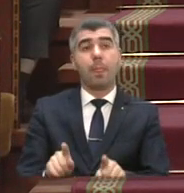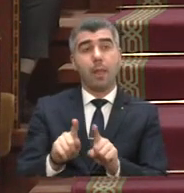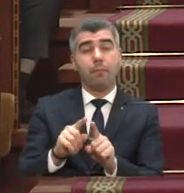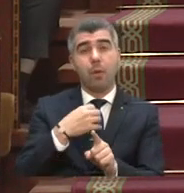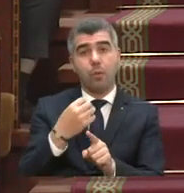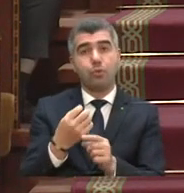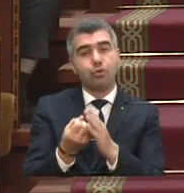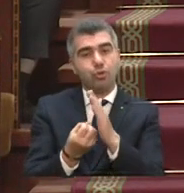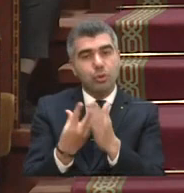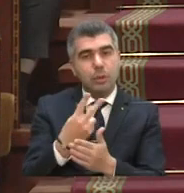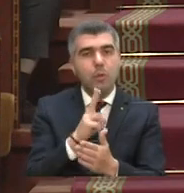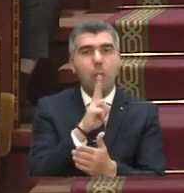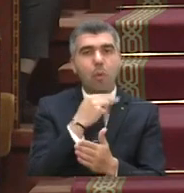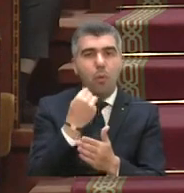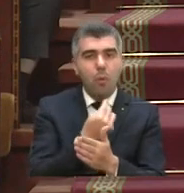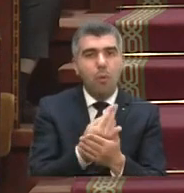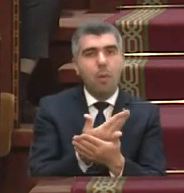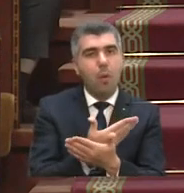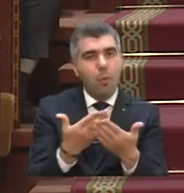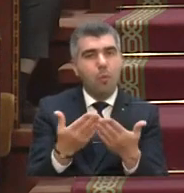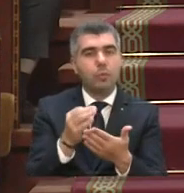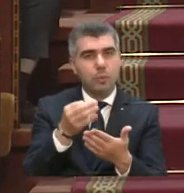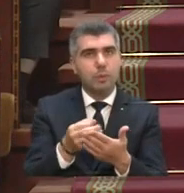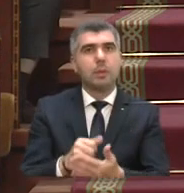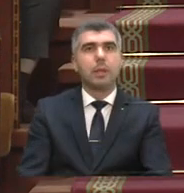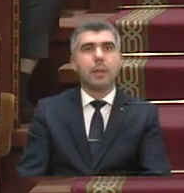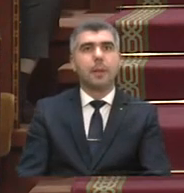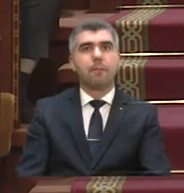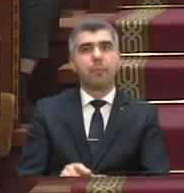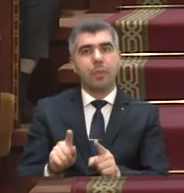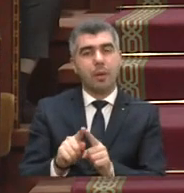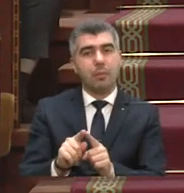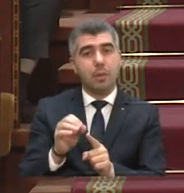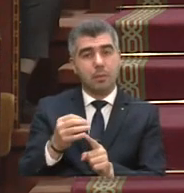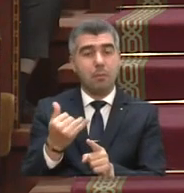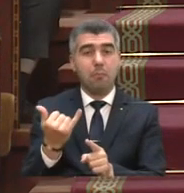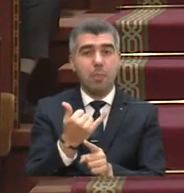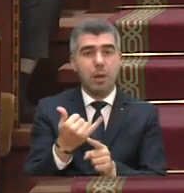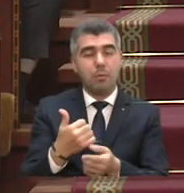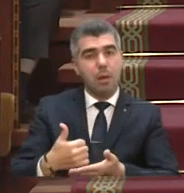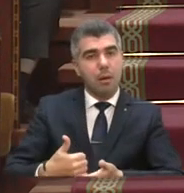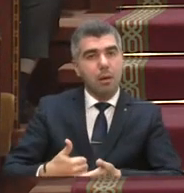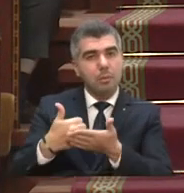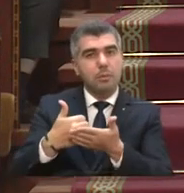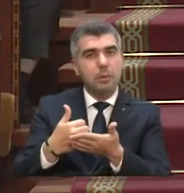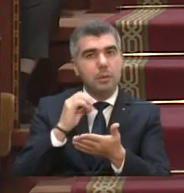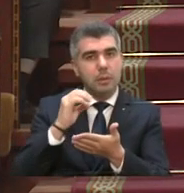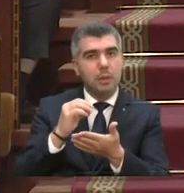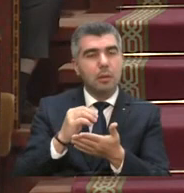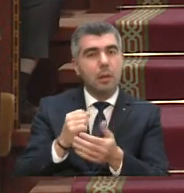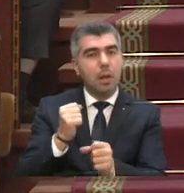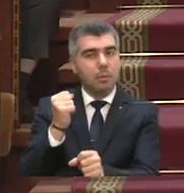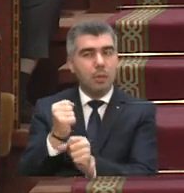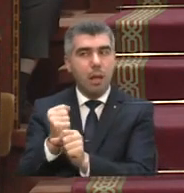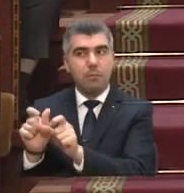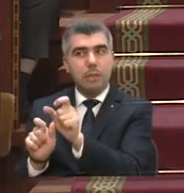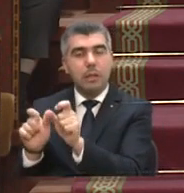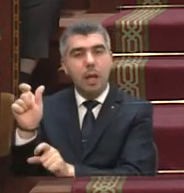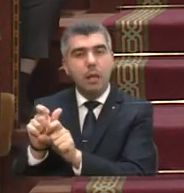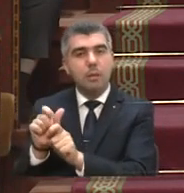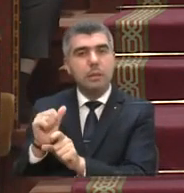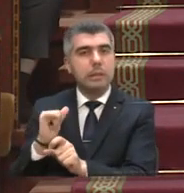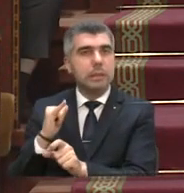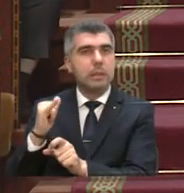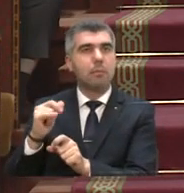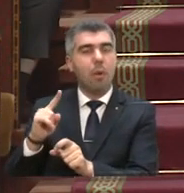الحكومة جديدة، هذا الشيء تراكم تقديمة، كنتمنى السيد الوزير يكون شي تدخل بان ردوا الاعتبار هاد المهنيين، هذا القطاع كيدمر نهار على